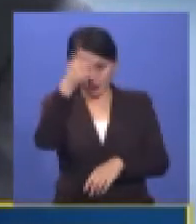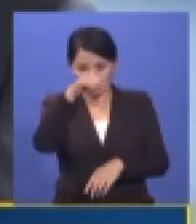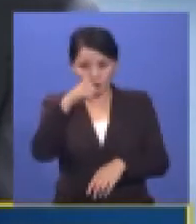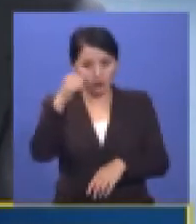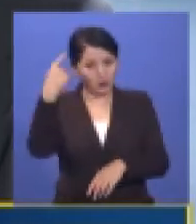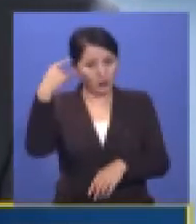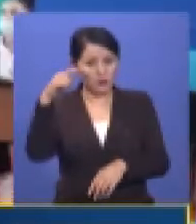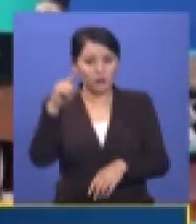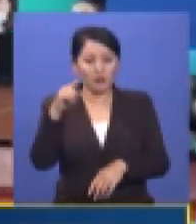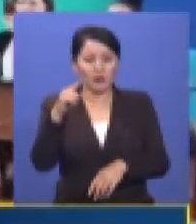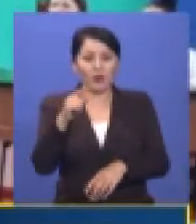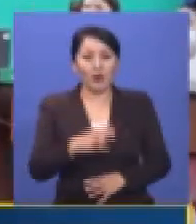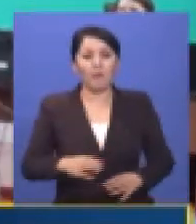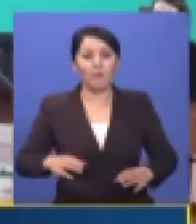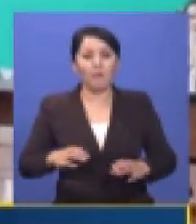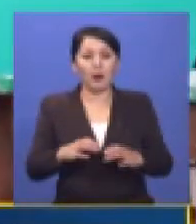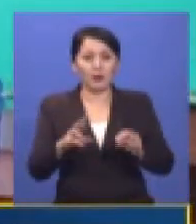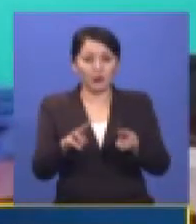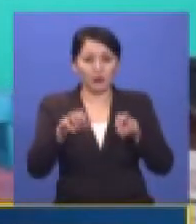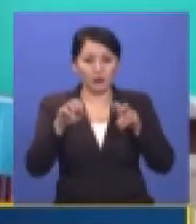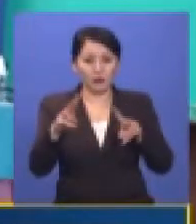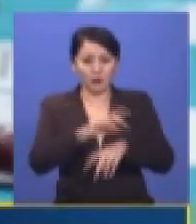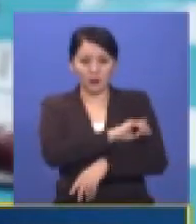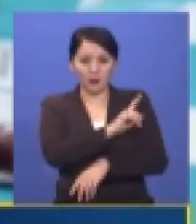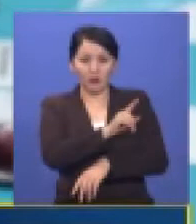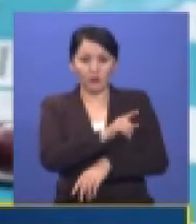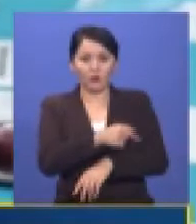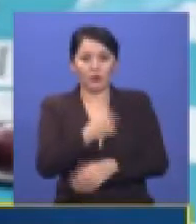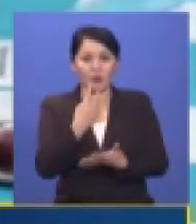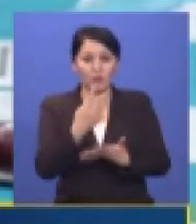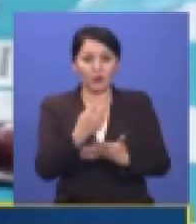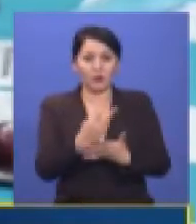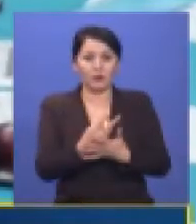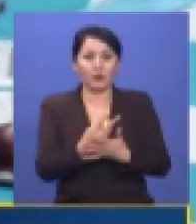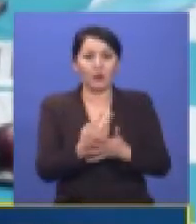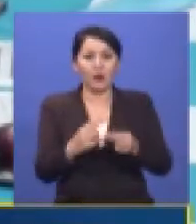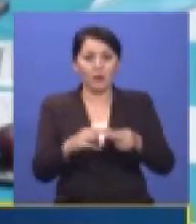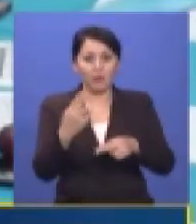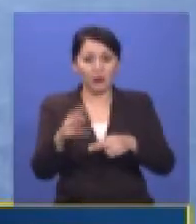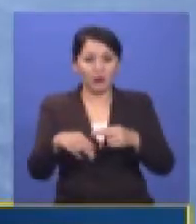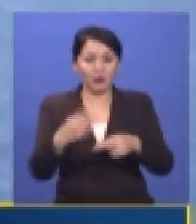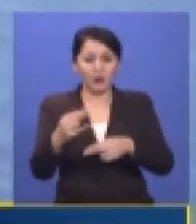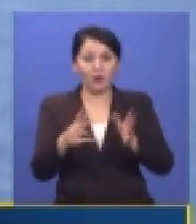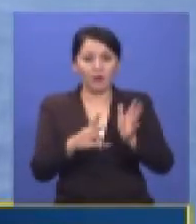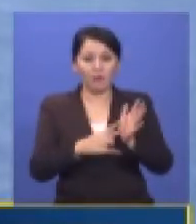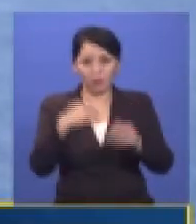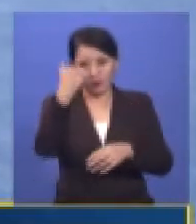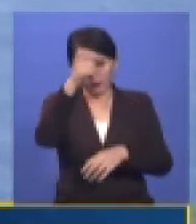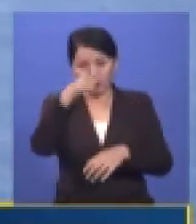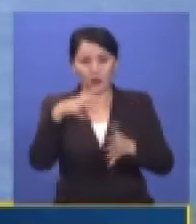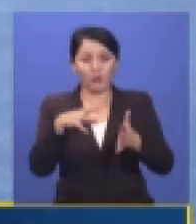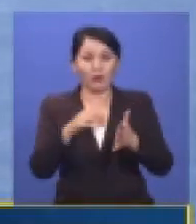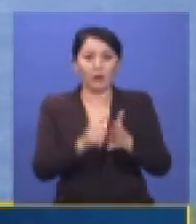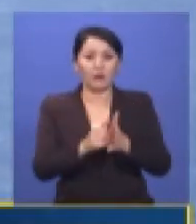жақсы білесіздер ғой. Мамандардың сөзіне қарағанда, мықтылардың қатарынан көріну үшін акробатикамен кемінде 8 жылдай айналысу керек.